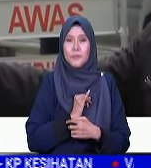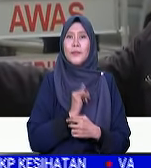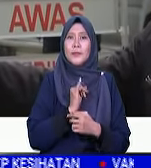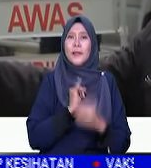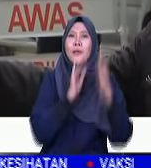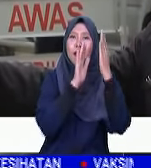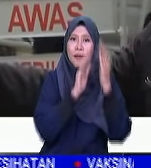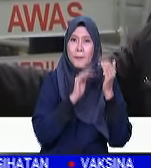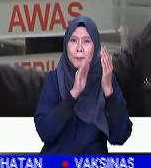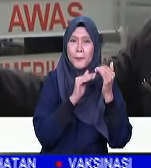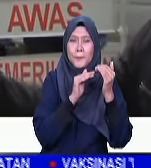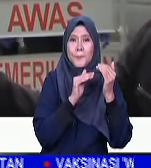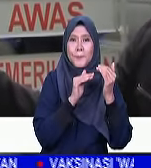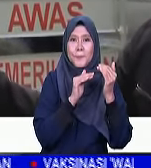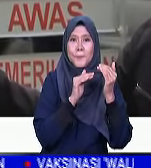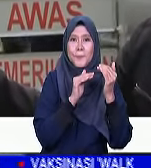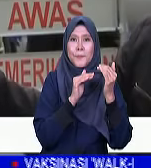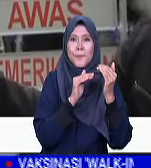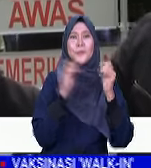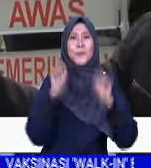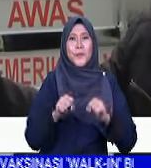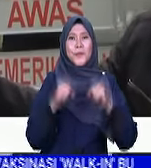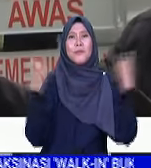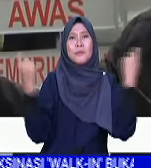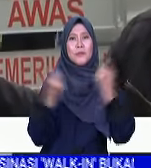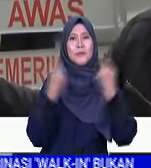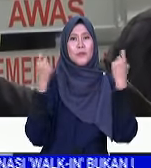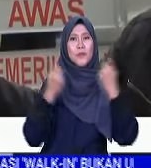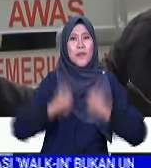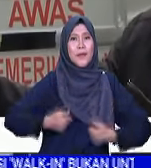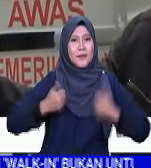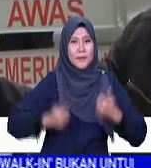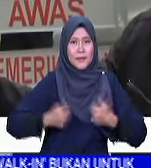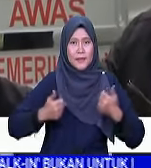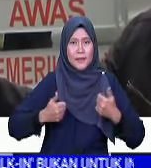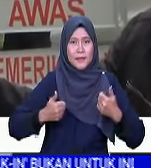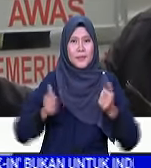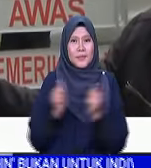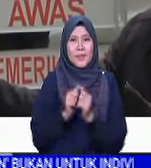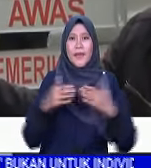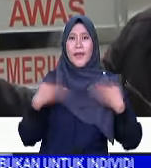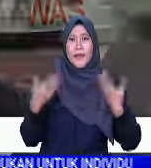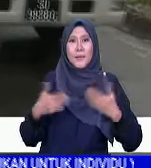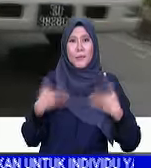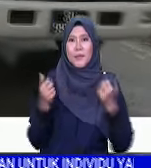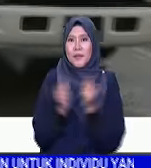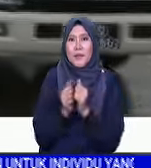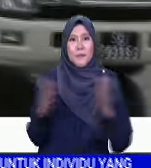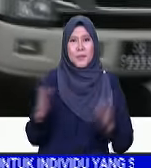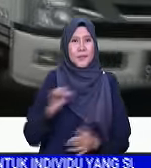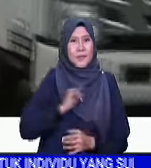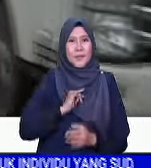harap mereka dapat menyambut perayaan Hari Raya ini dengan gembira tanpa kehadiran